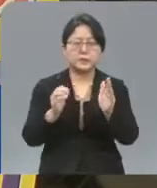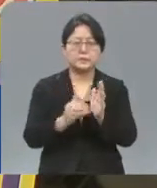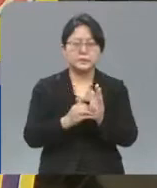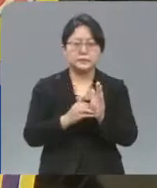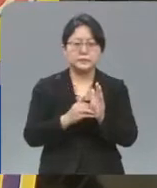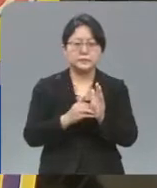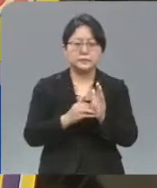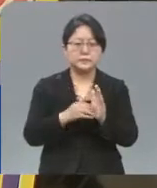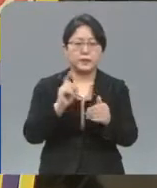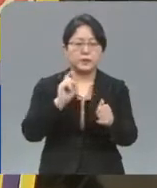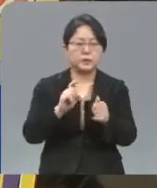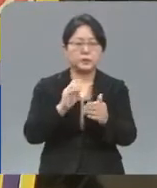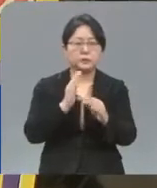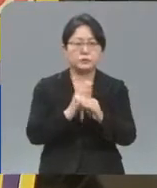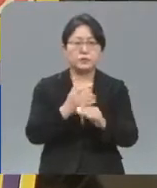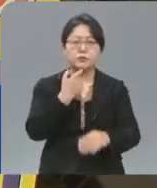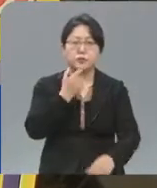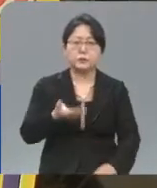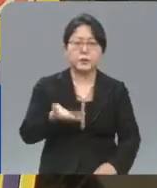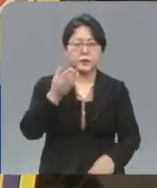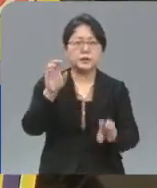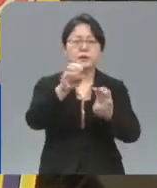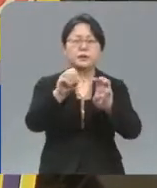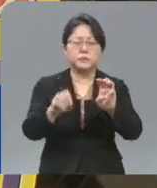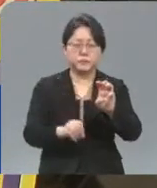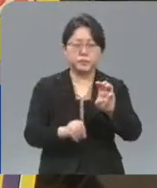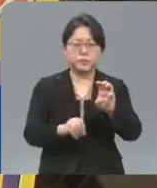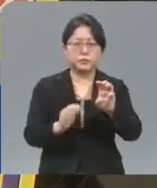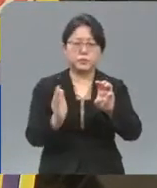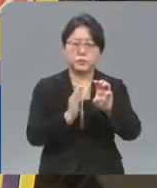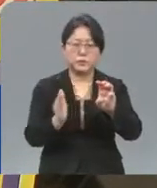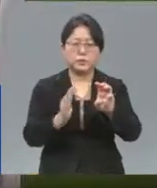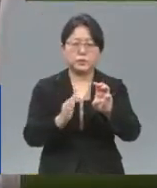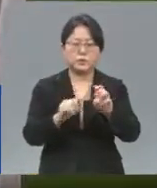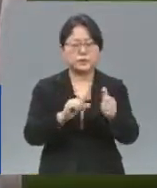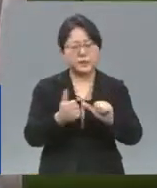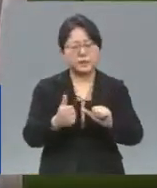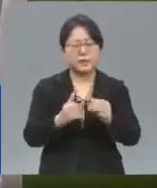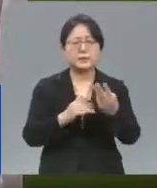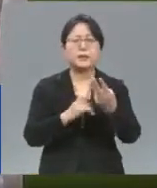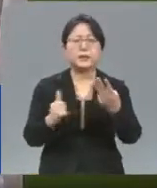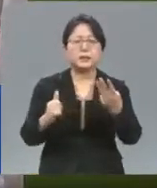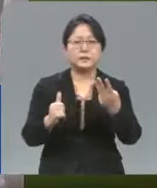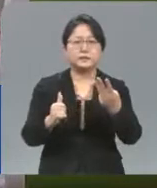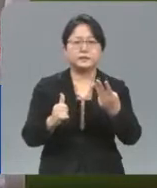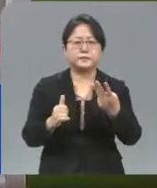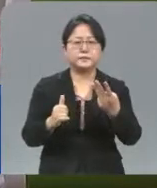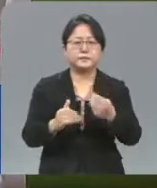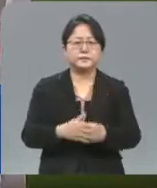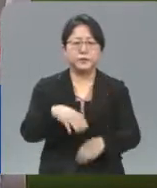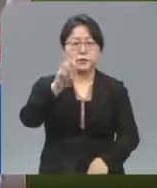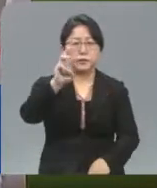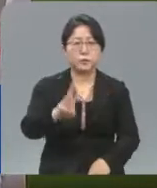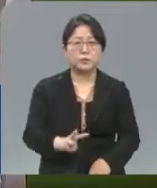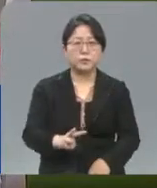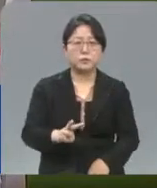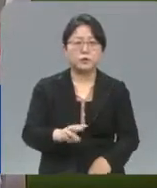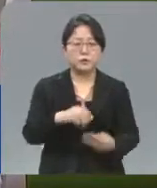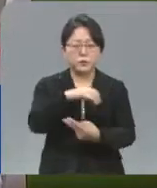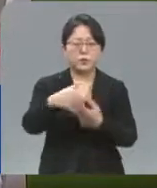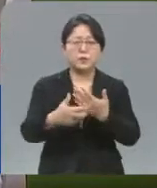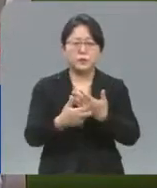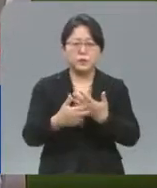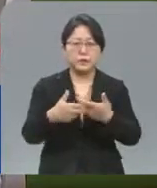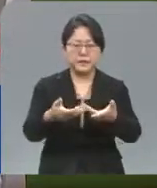확진됐습니다. 확진자 가운데 60대 이상이 30%를 차지했고 사망자가 3명이 늘었습니다. 광주에서도 요양병원